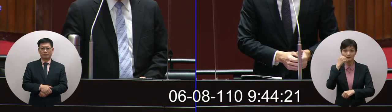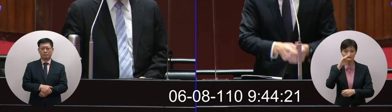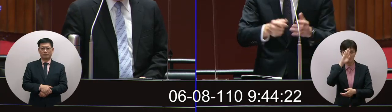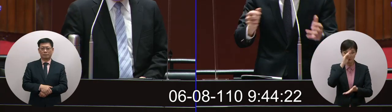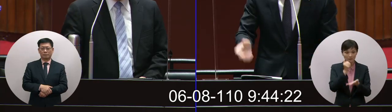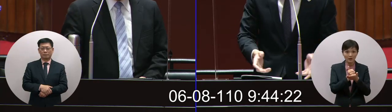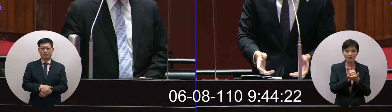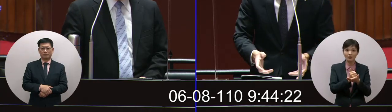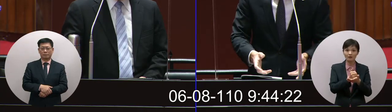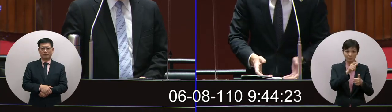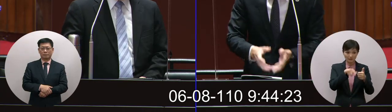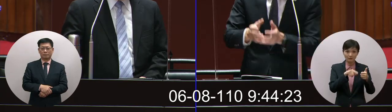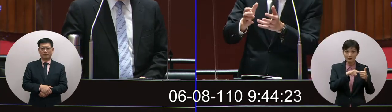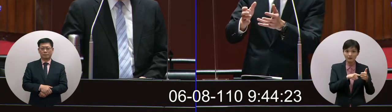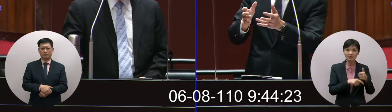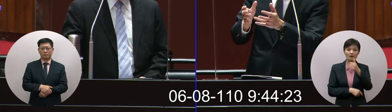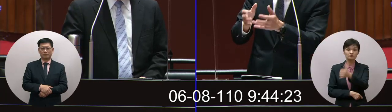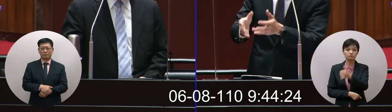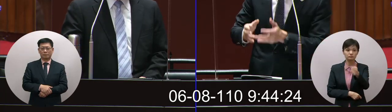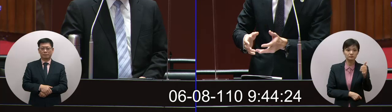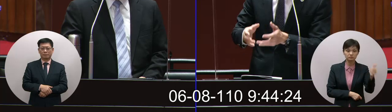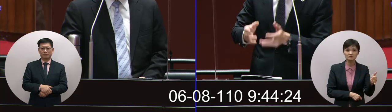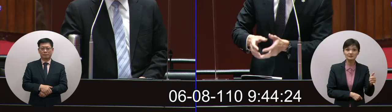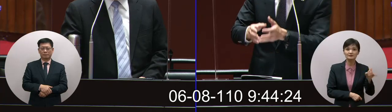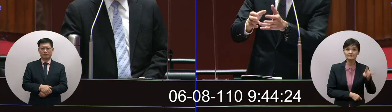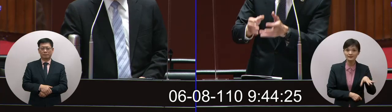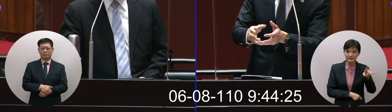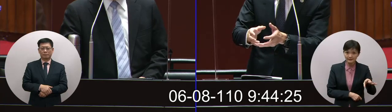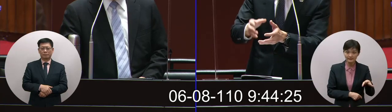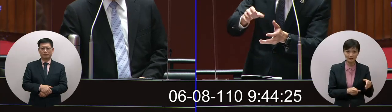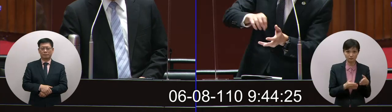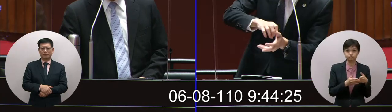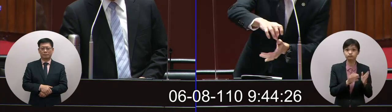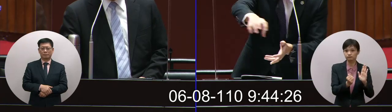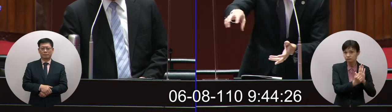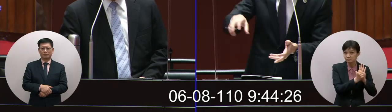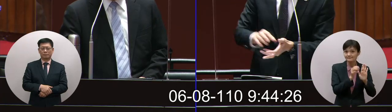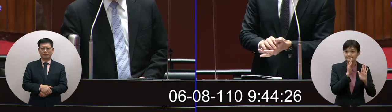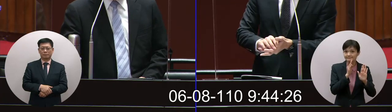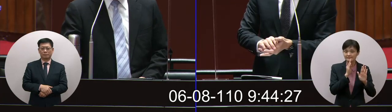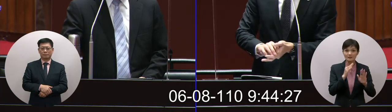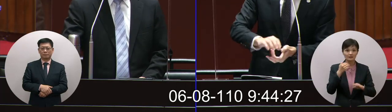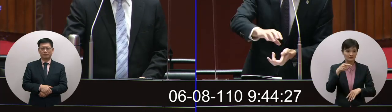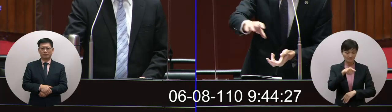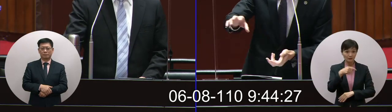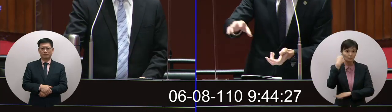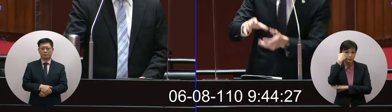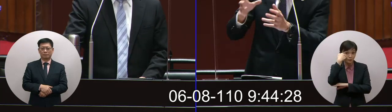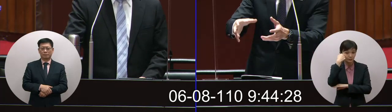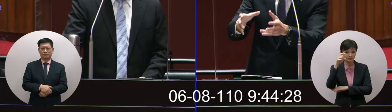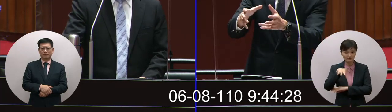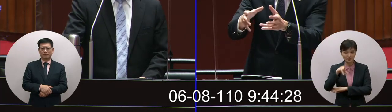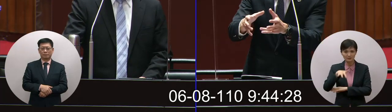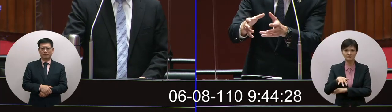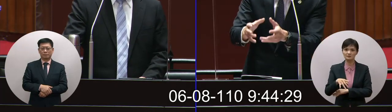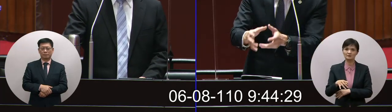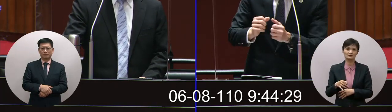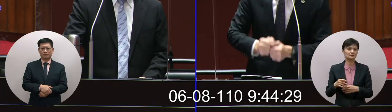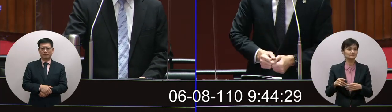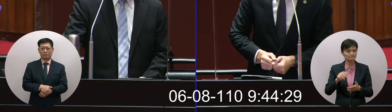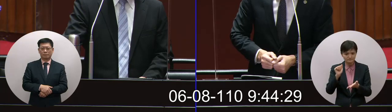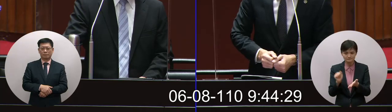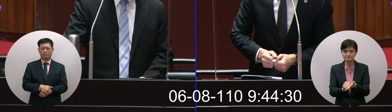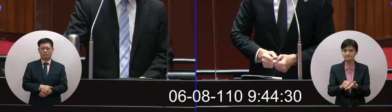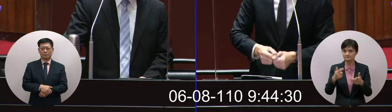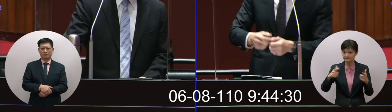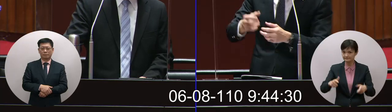底啊，伊住伫底根本毋是重点啊。咱要看即个疫区是爱看看伊去倒位，啥物款的所在较侪，即个有得